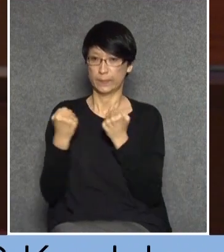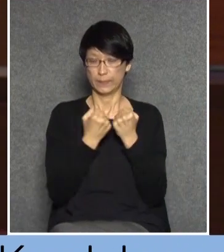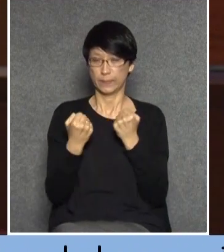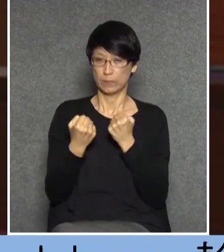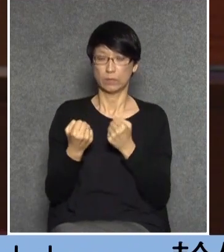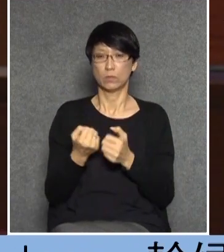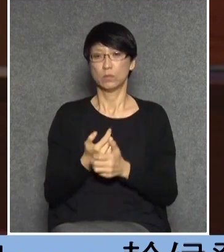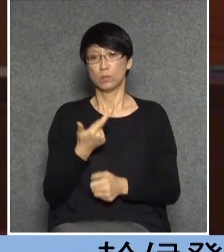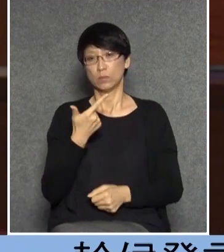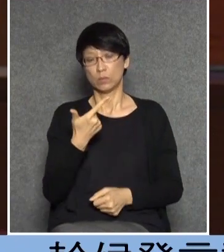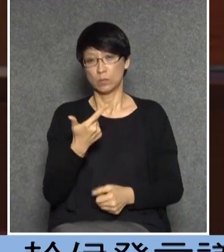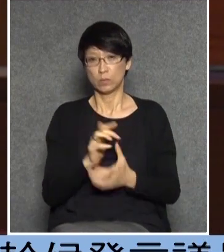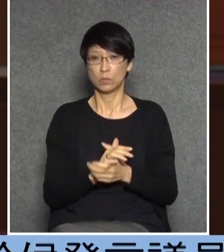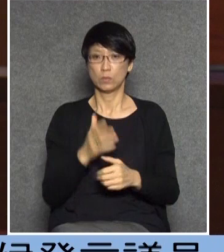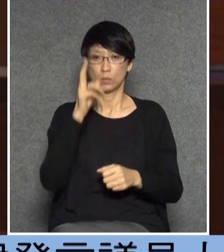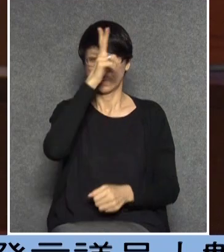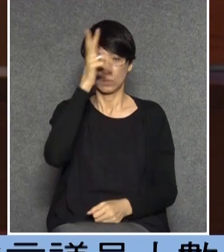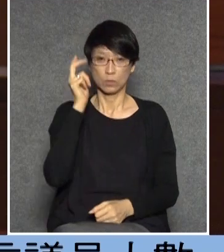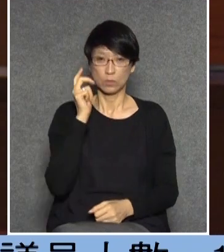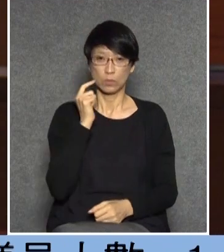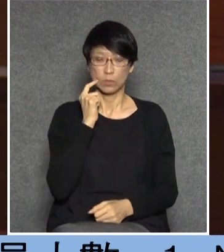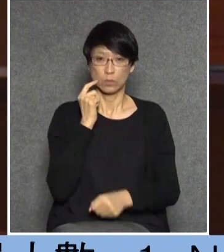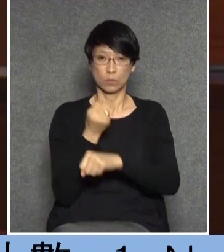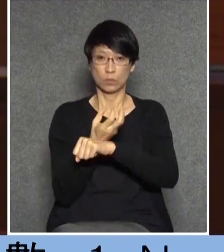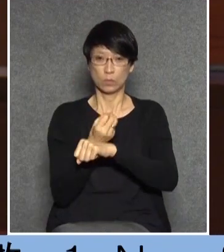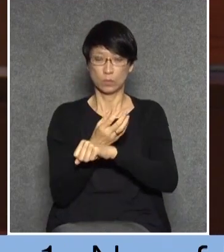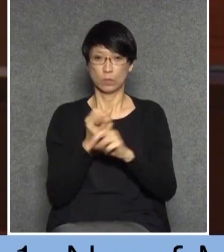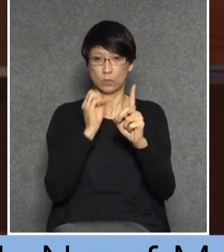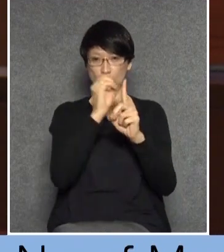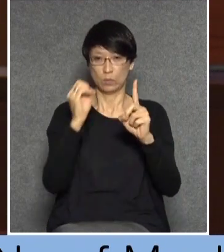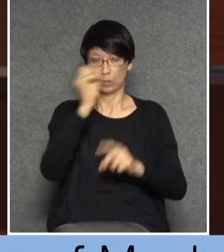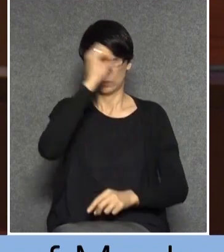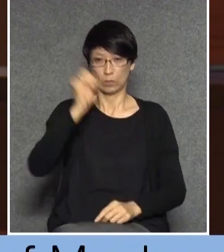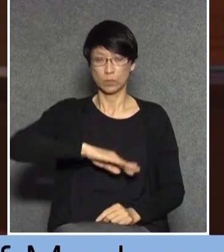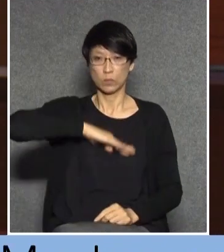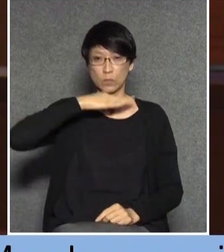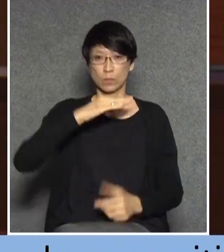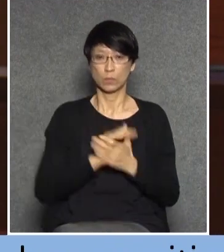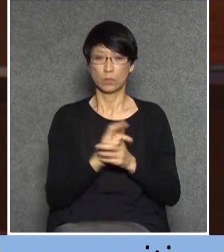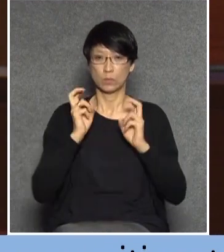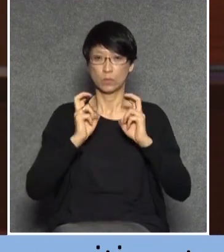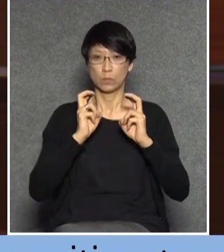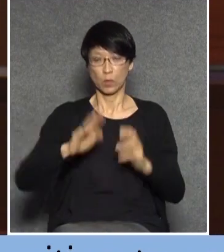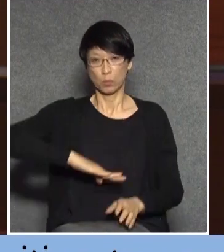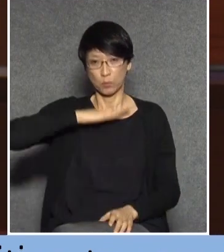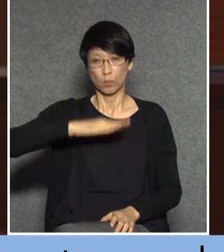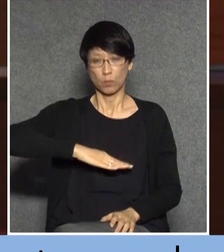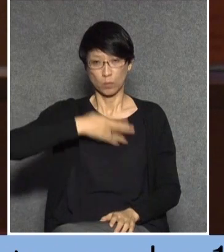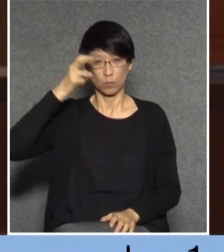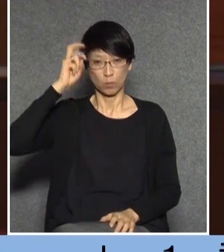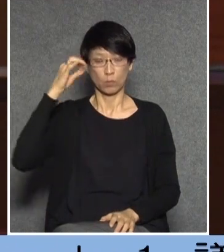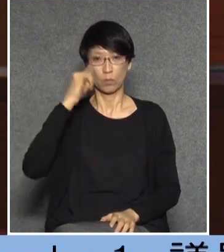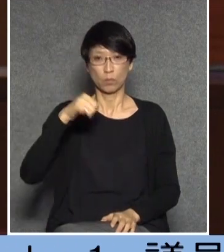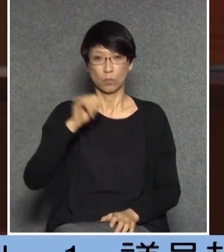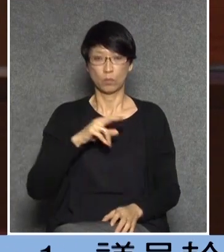鐵觀塘同埋荃灣線嘅載客率接近100%。港鐵低估列車飽和嘅情況，一直誤